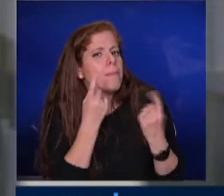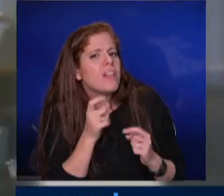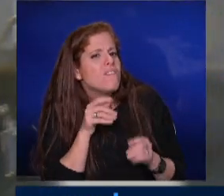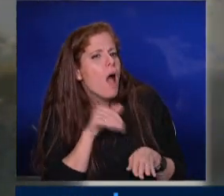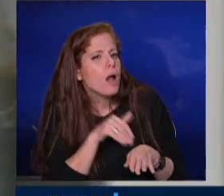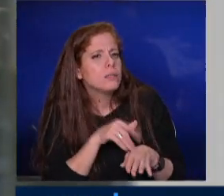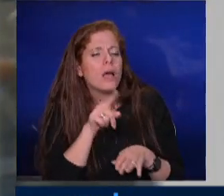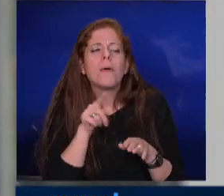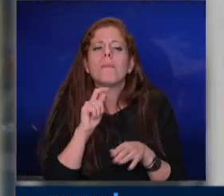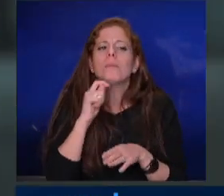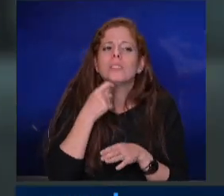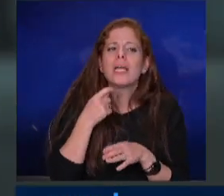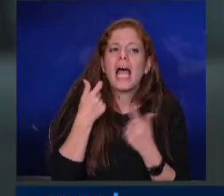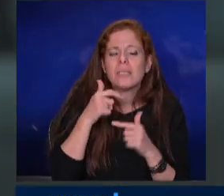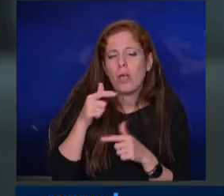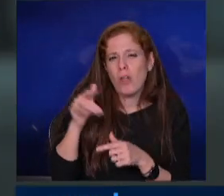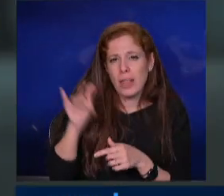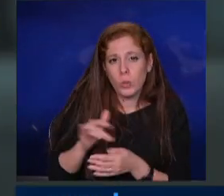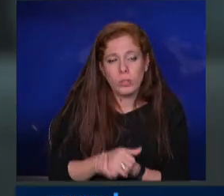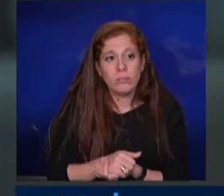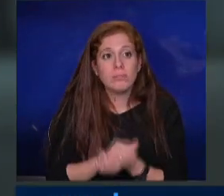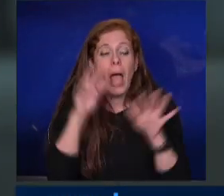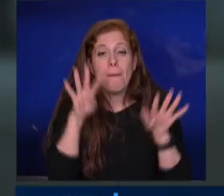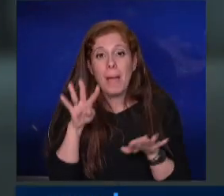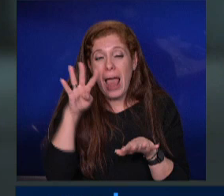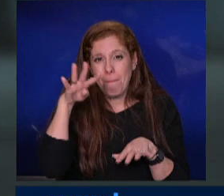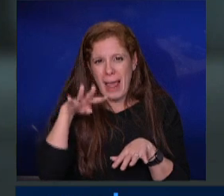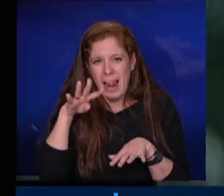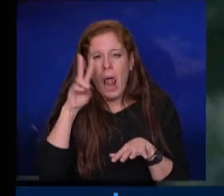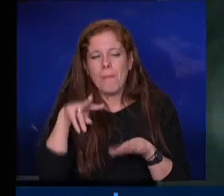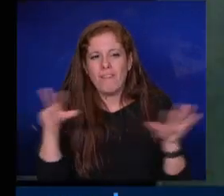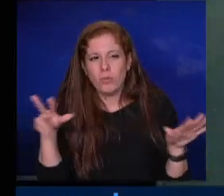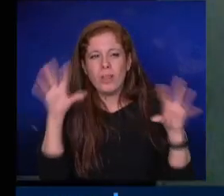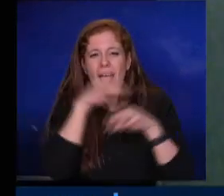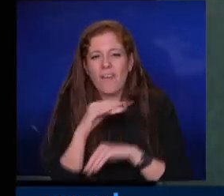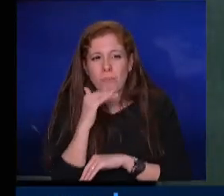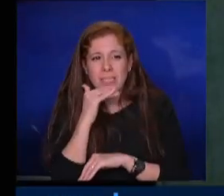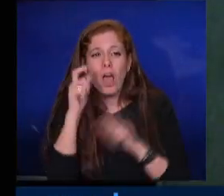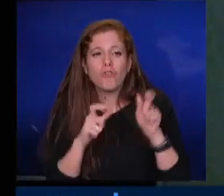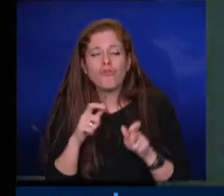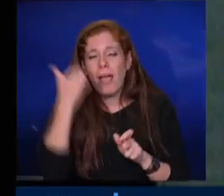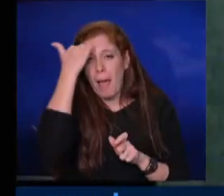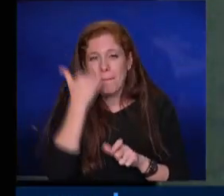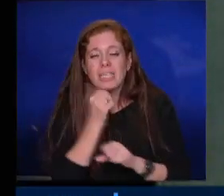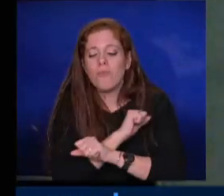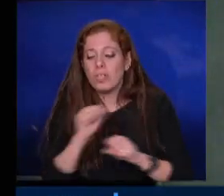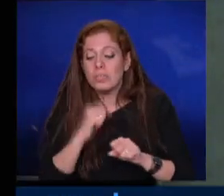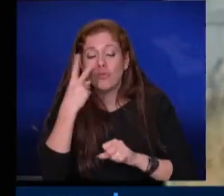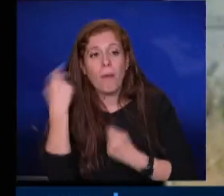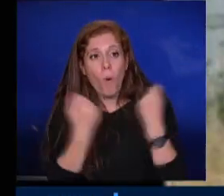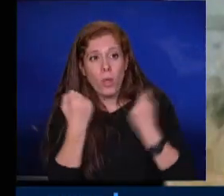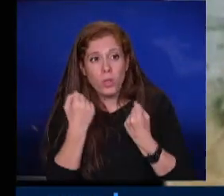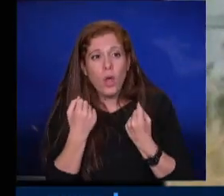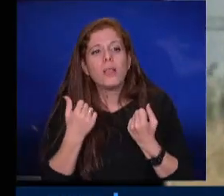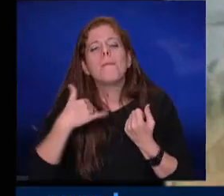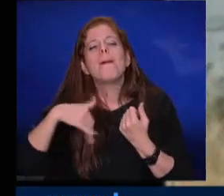ההסברה של ההתנגדות הלבנונית. אפריל 2008, ערב פסח. אנשי חמאס מפוצצים שתי מכוניות תופת במעבר כרם